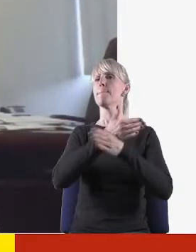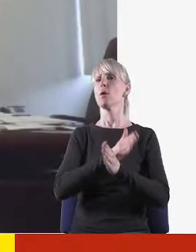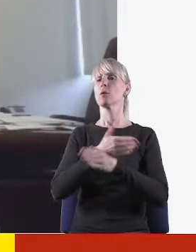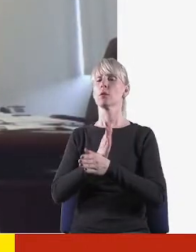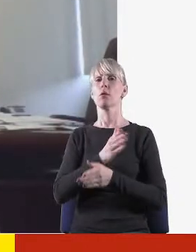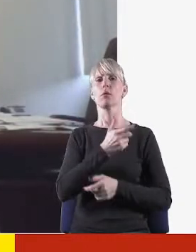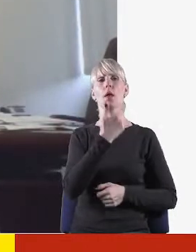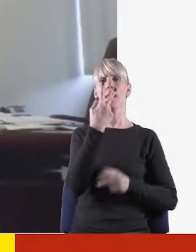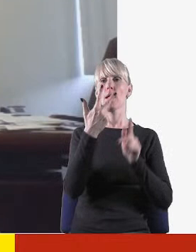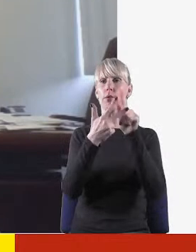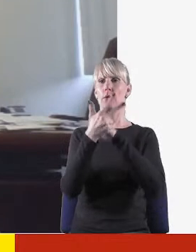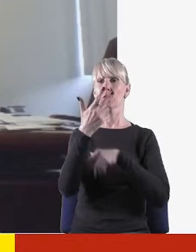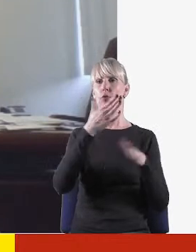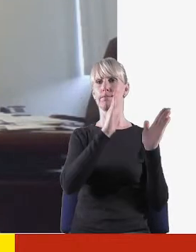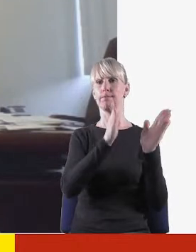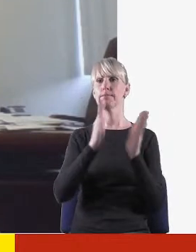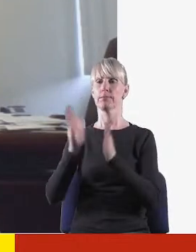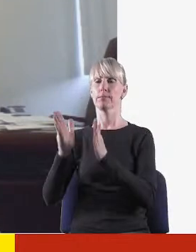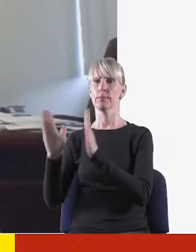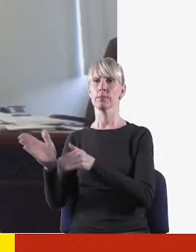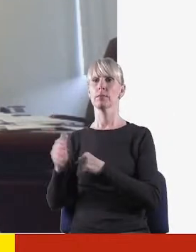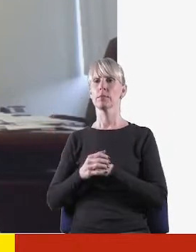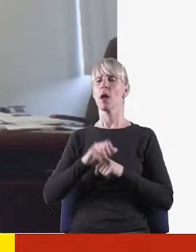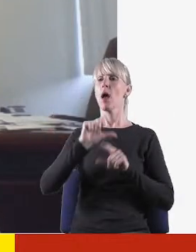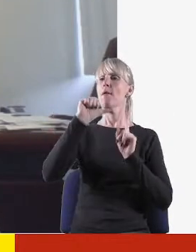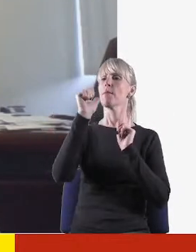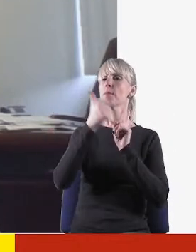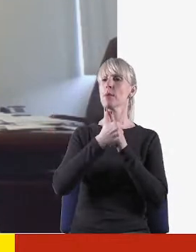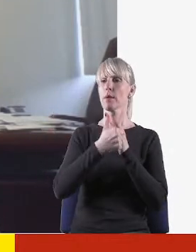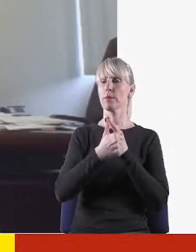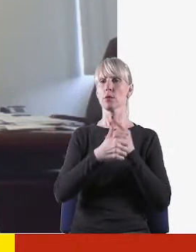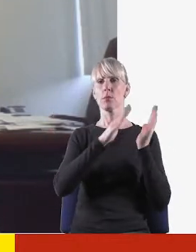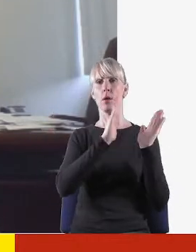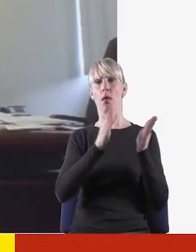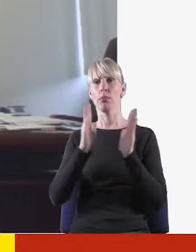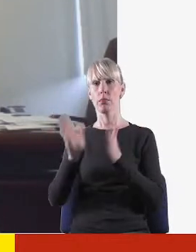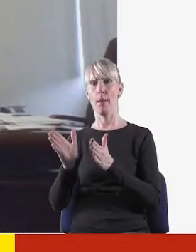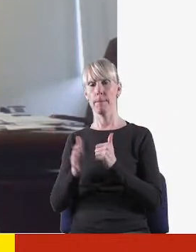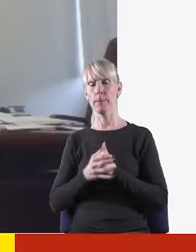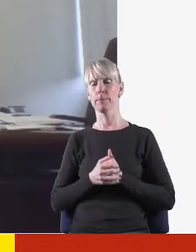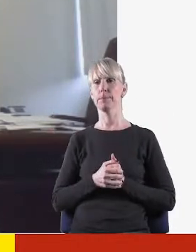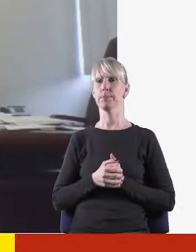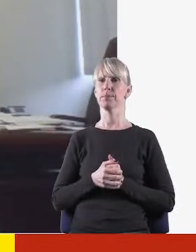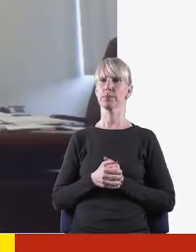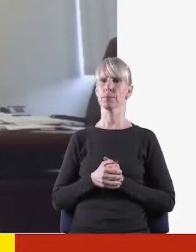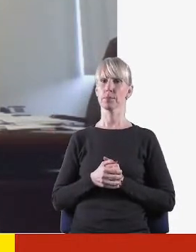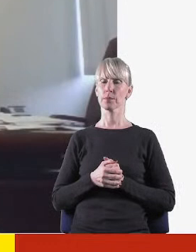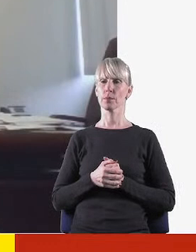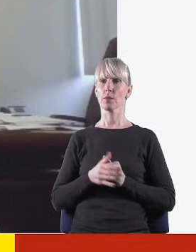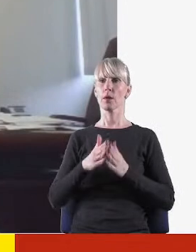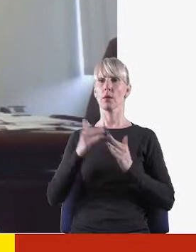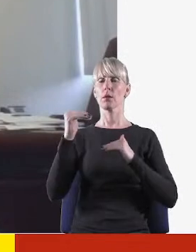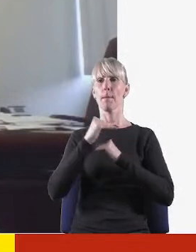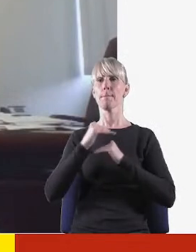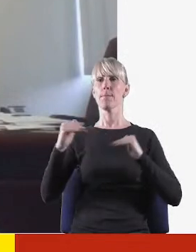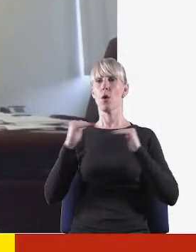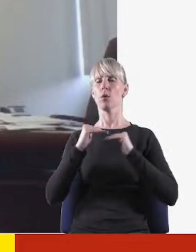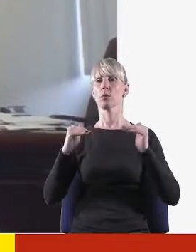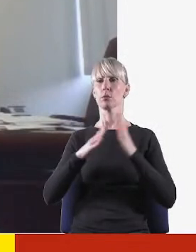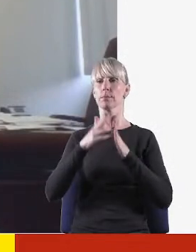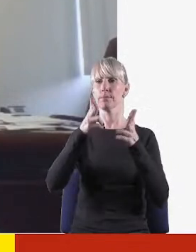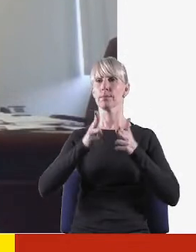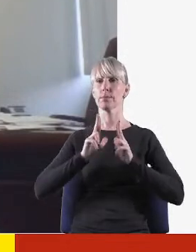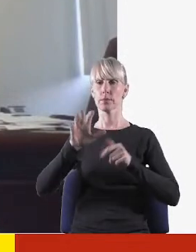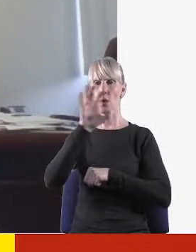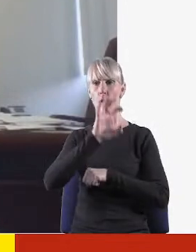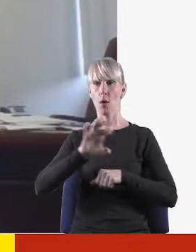etapy. W pierwszym etapie, kiedy to poziom obłożenia łóżek